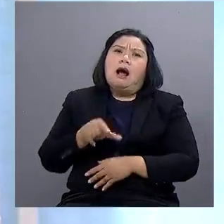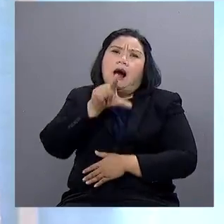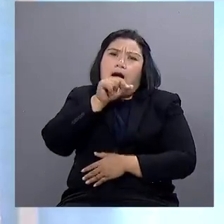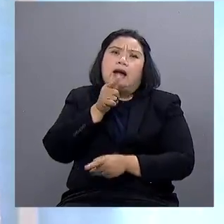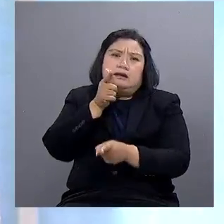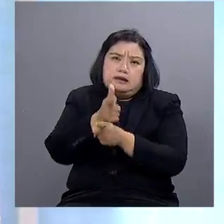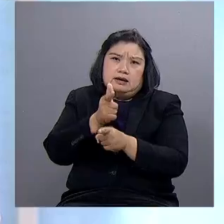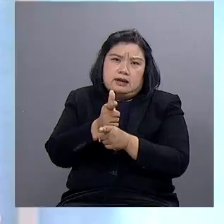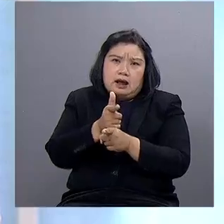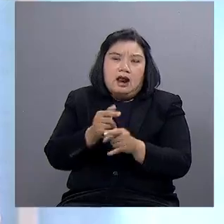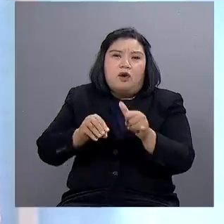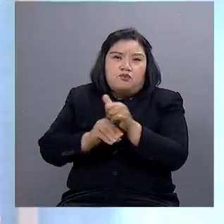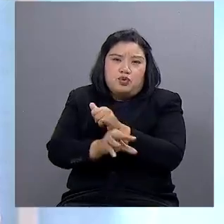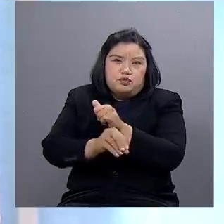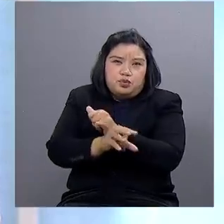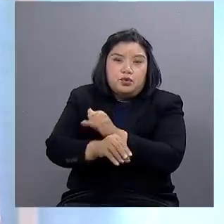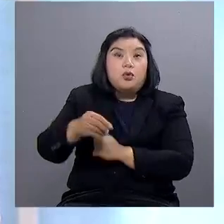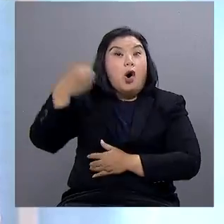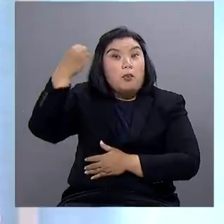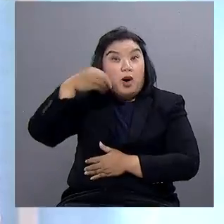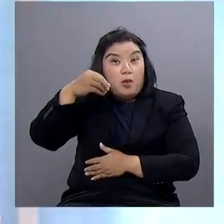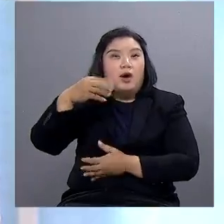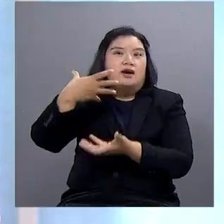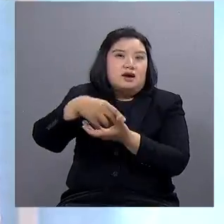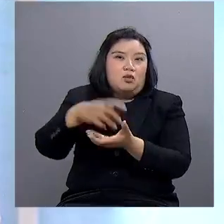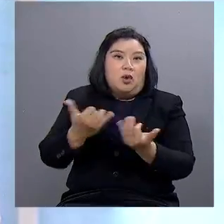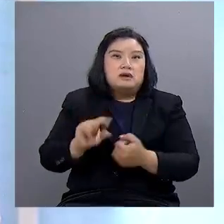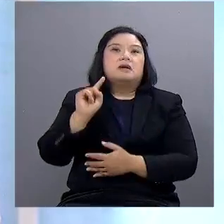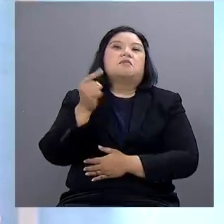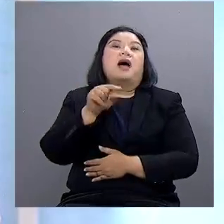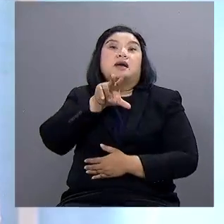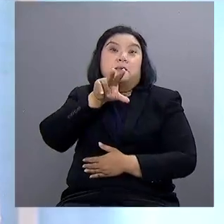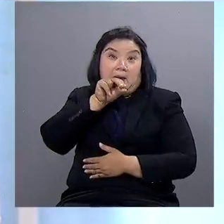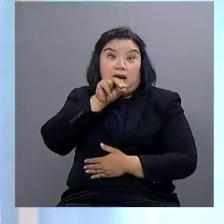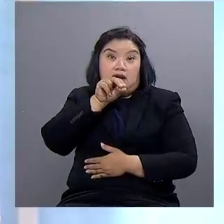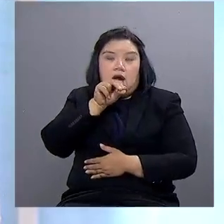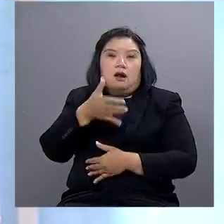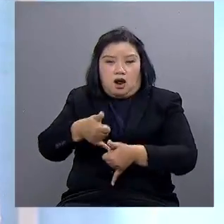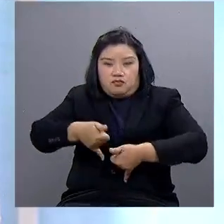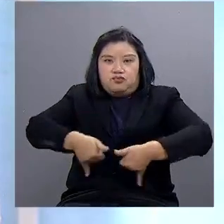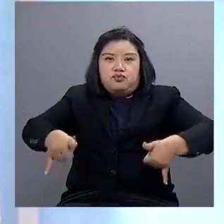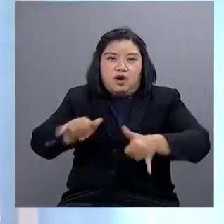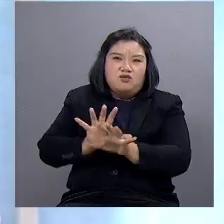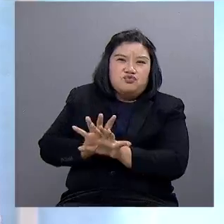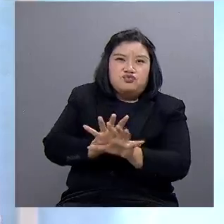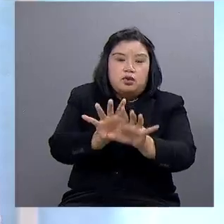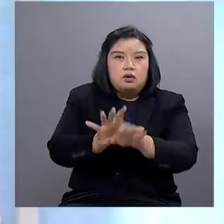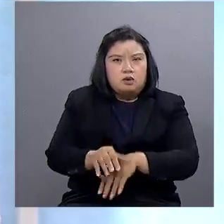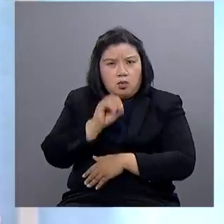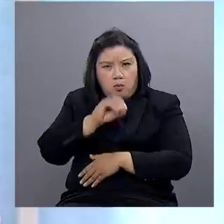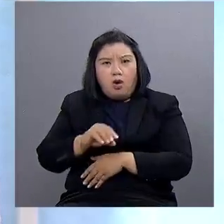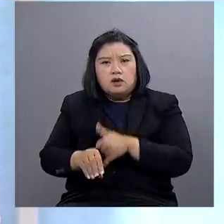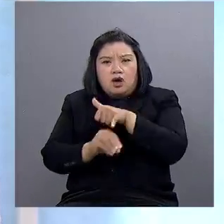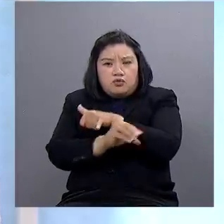แต่วันนี้เปลี่ยนรูปแบบบ้างเป็นเรื่องของไข่เป็ดไล่ทุ่งนะครับไข่เป็ดไล่ทุ่งเนี่ยเขาว่ากันว่าอร่อยมากยิ่งเอามาทำไข่